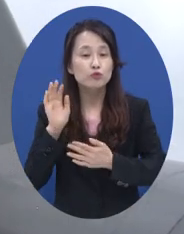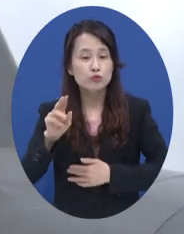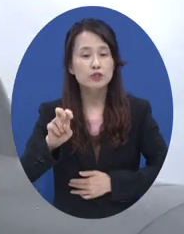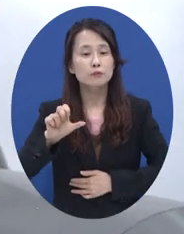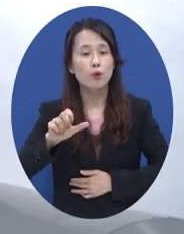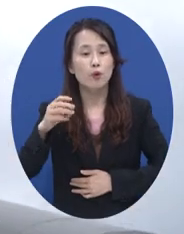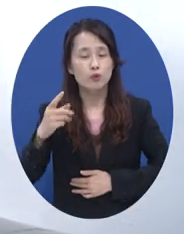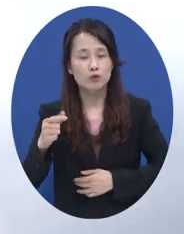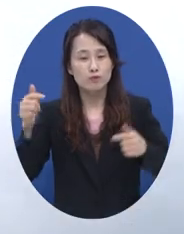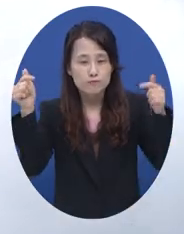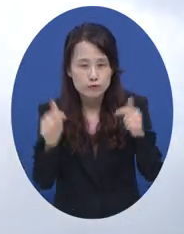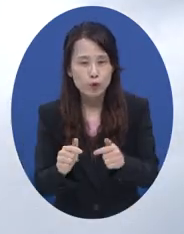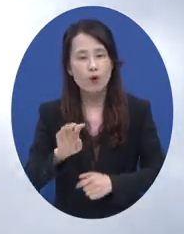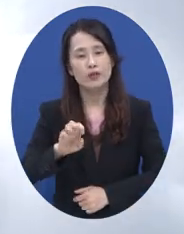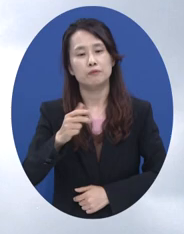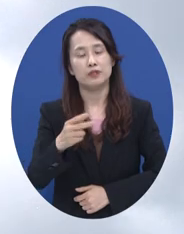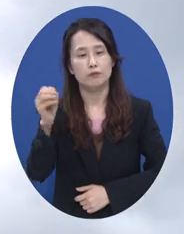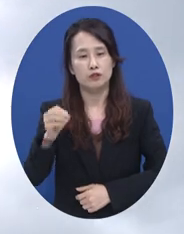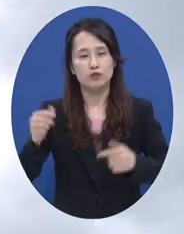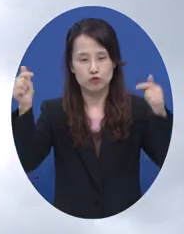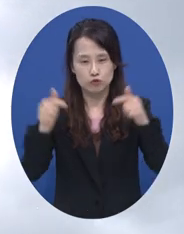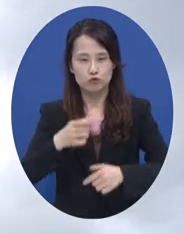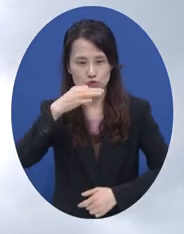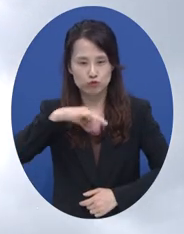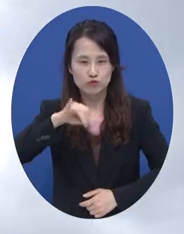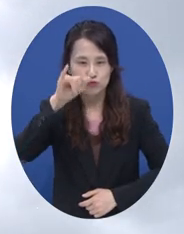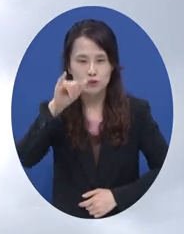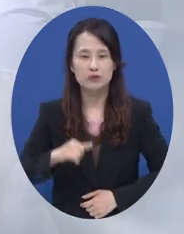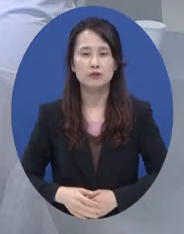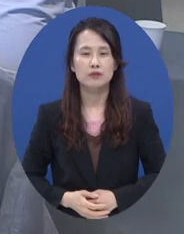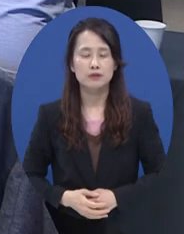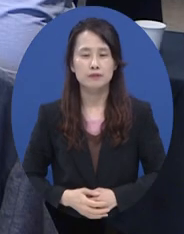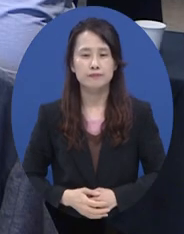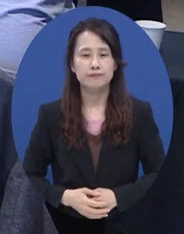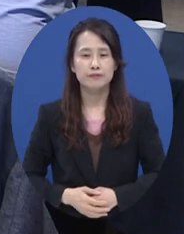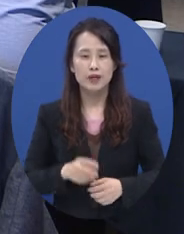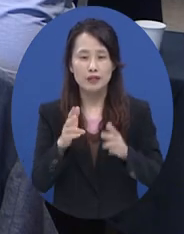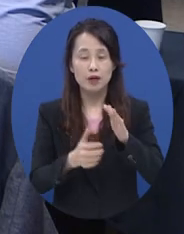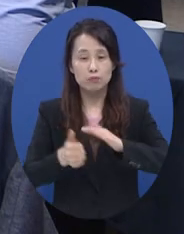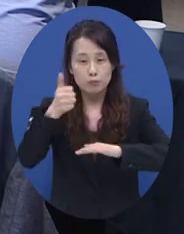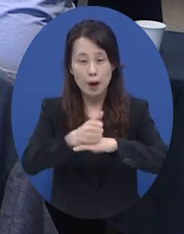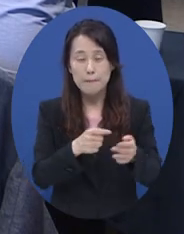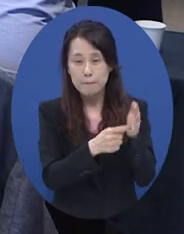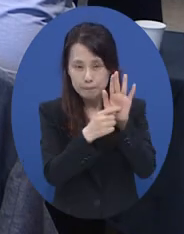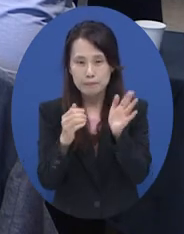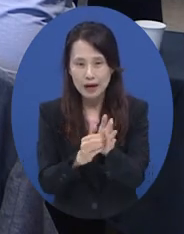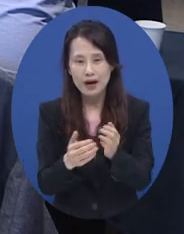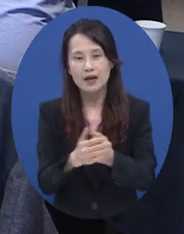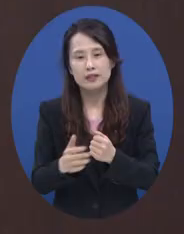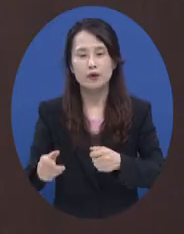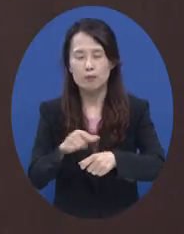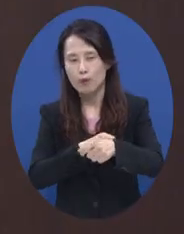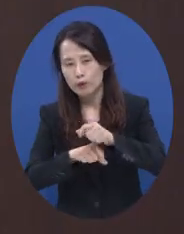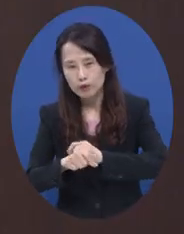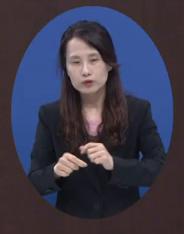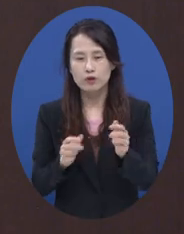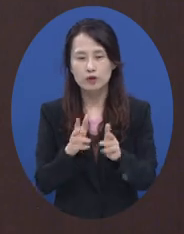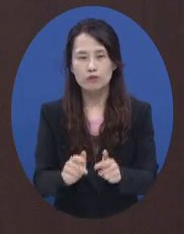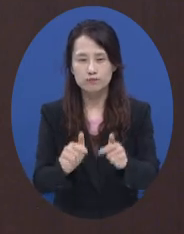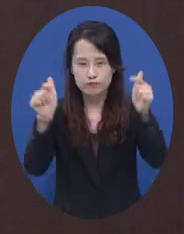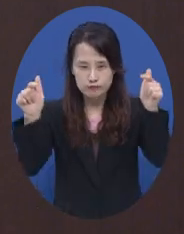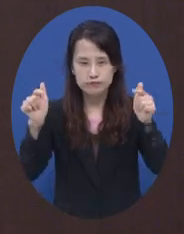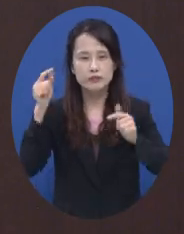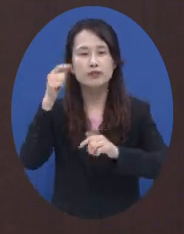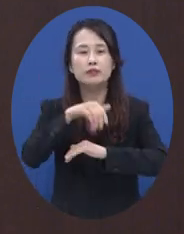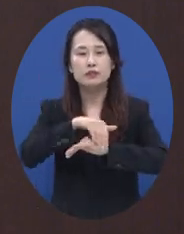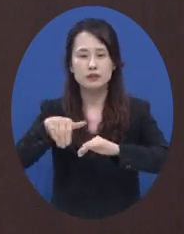25톤으로 감소, 47%의 저감 효과를 보였습니다. 사업 성과가 입증된 만큼 도는 올해 본격적으로 사업을